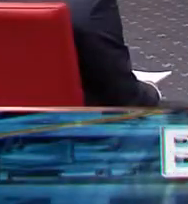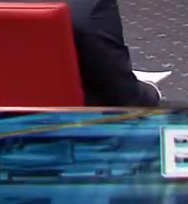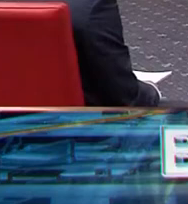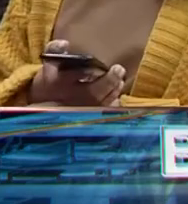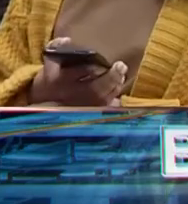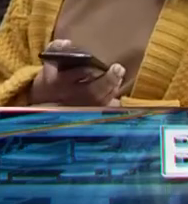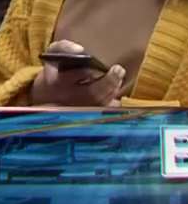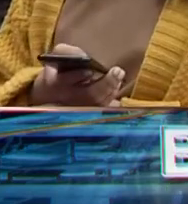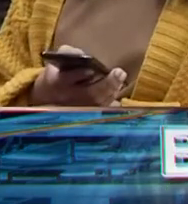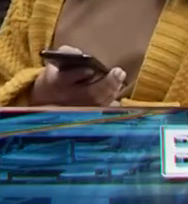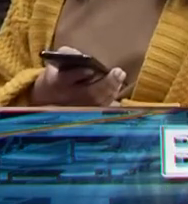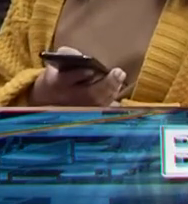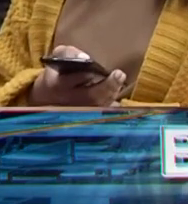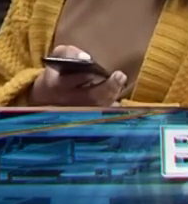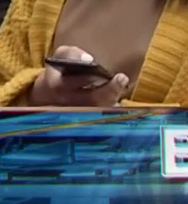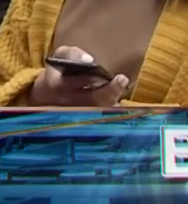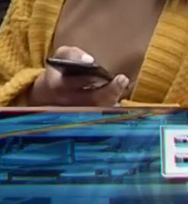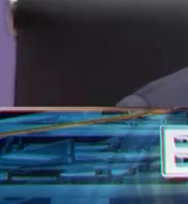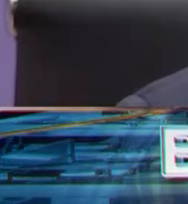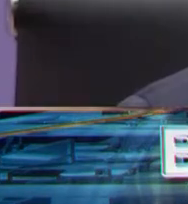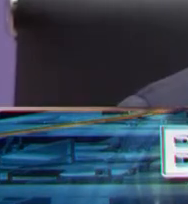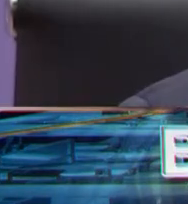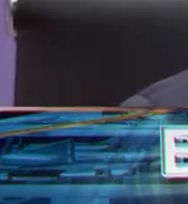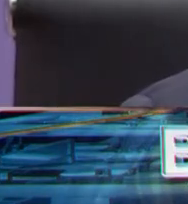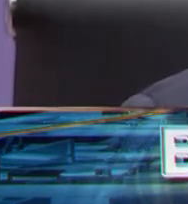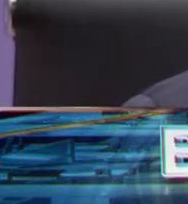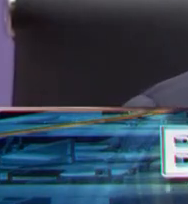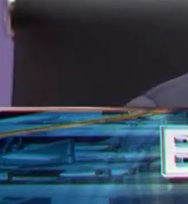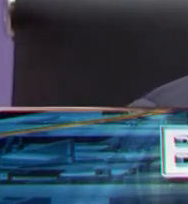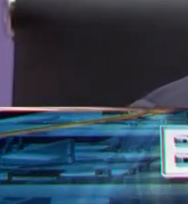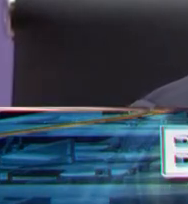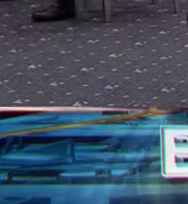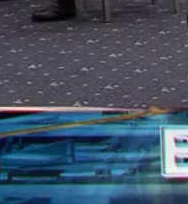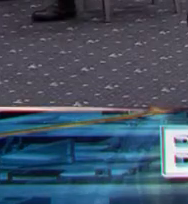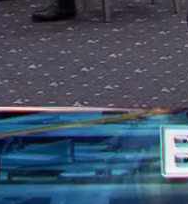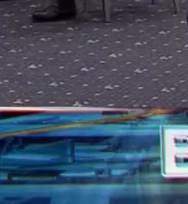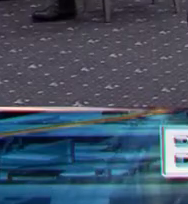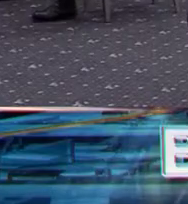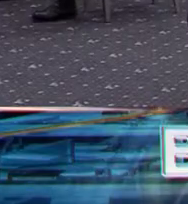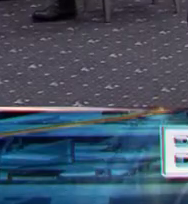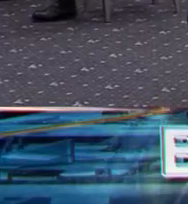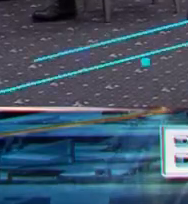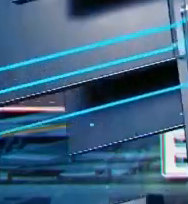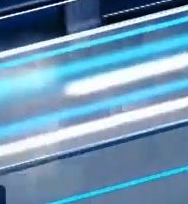Жоғары жылдамдықты интернет жыл соңына дейін облыс аумағында 220 елді мекен желіге қосылады.